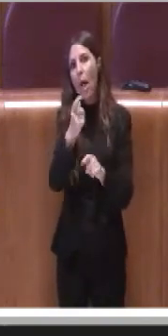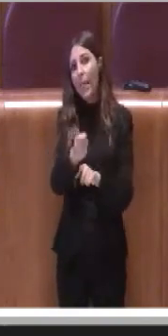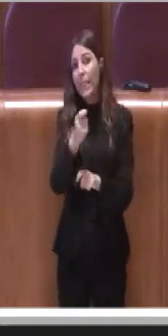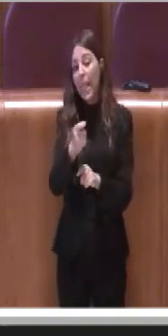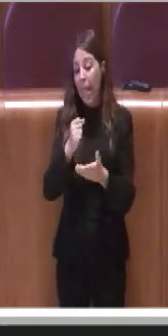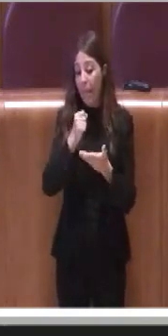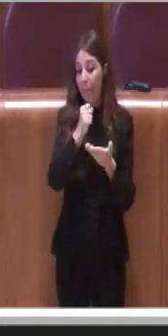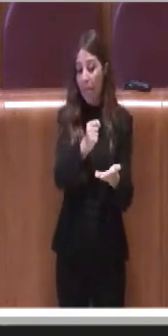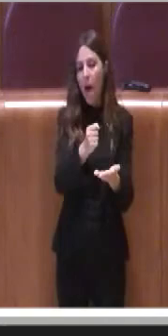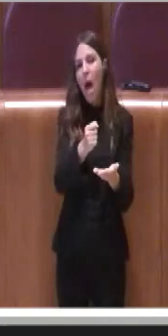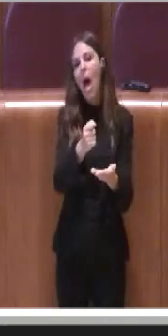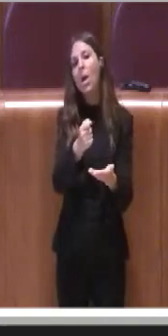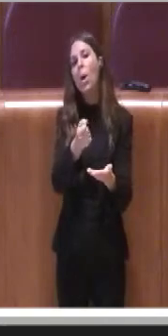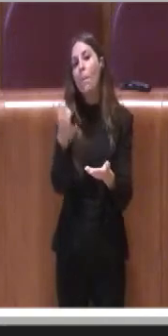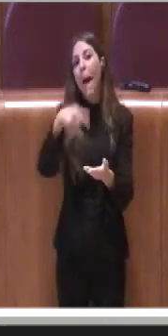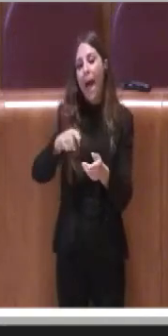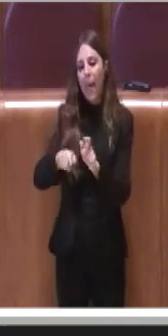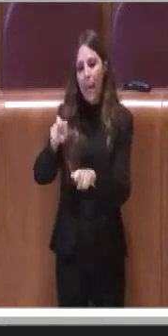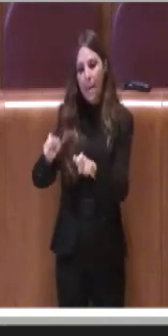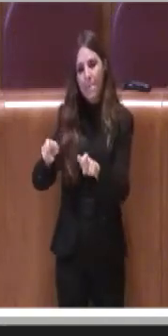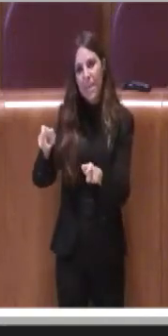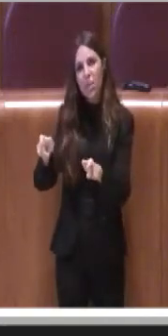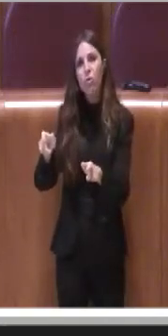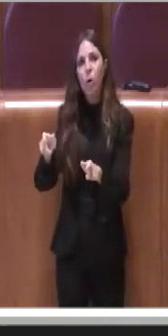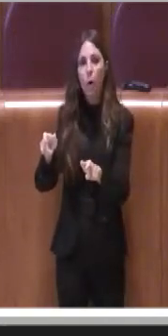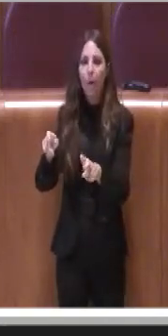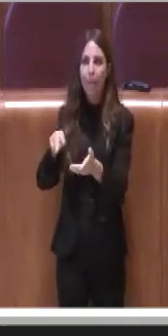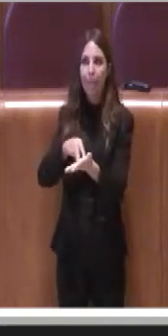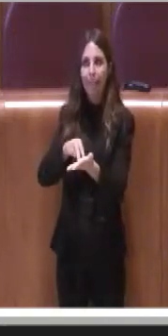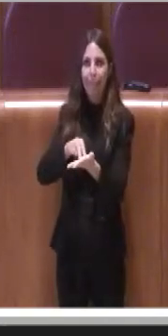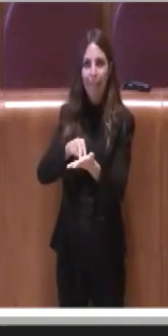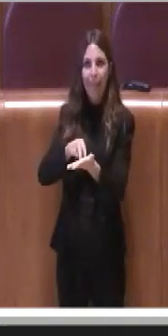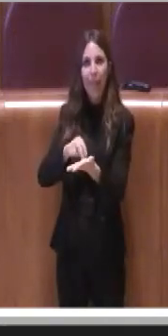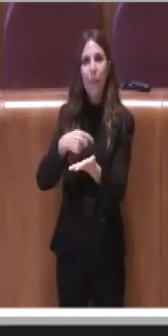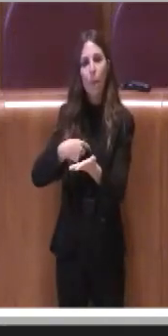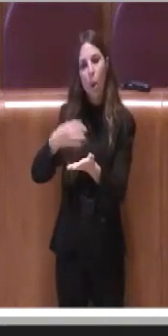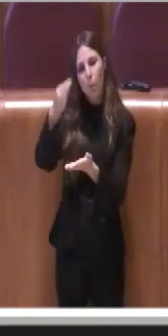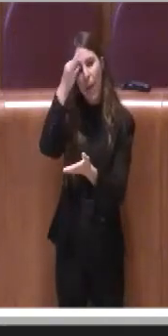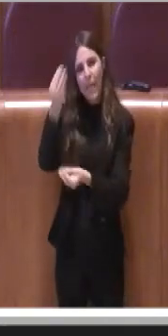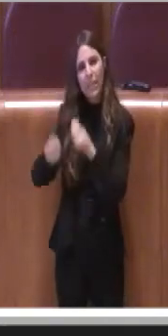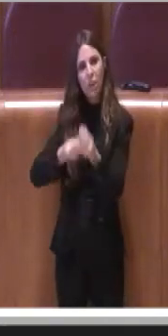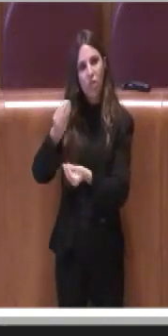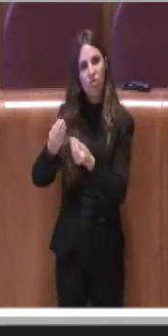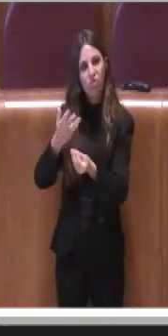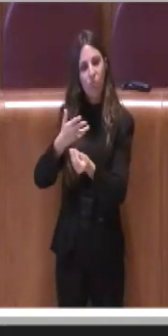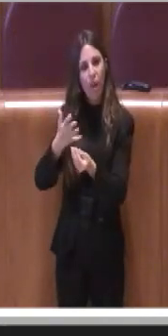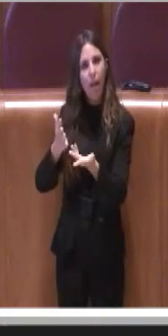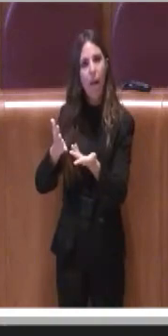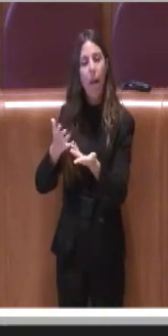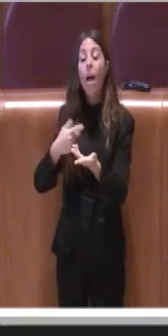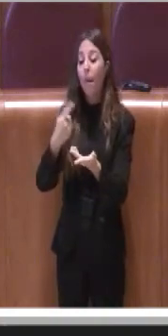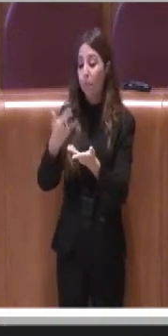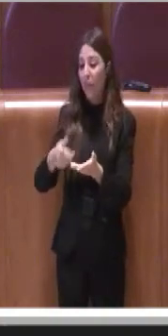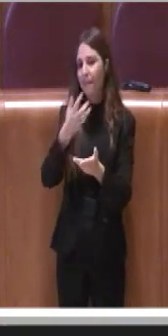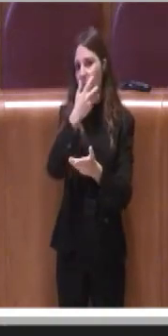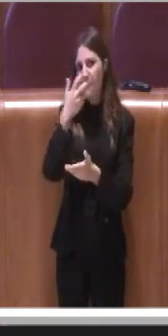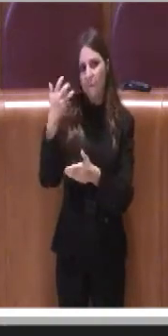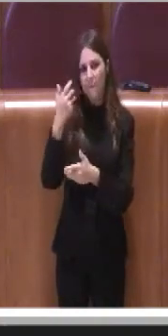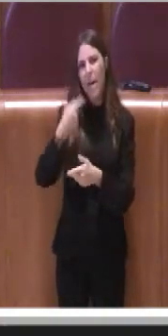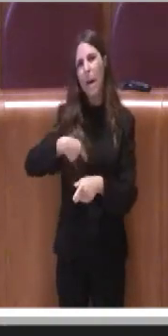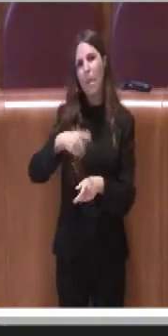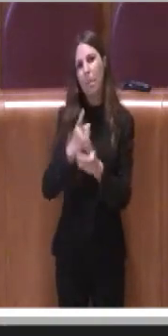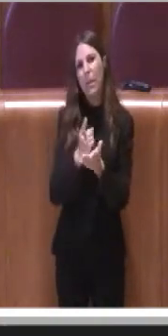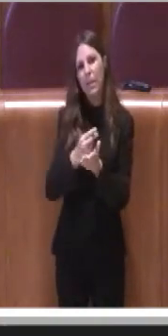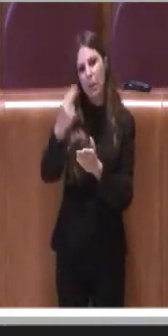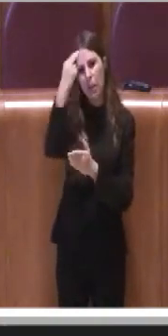che purtroppo cadono nella spirale, nel circolo vizioso del gioco d'azzardo. Questo è importante, lo dobbiamo sempre ricordare, perché il